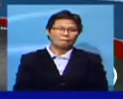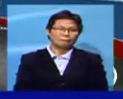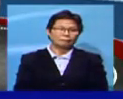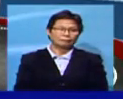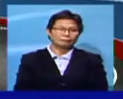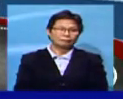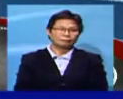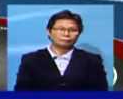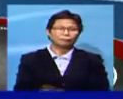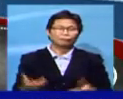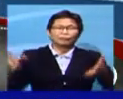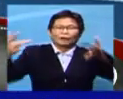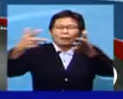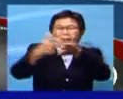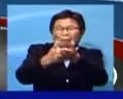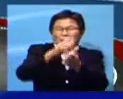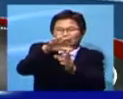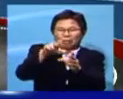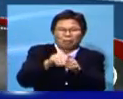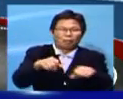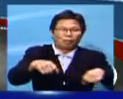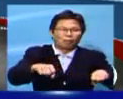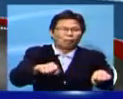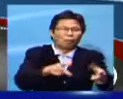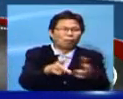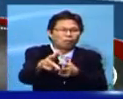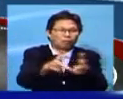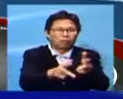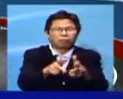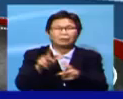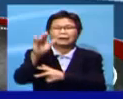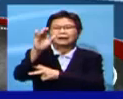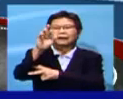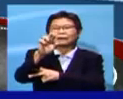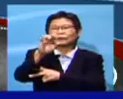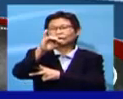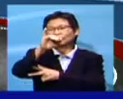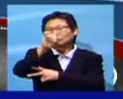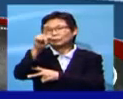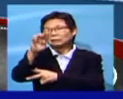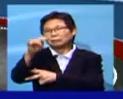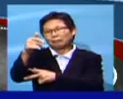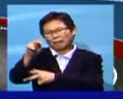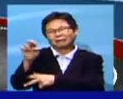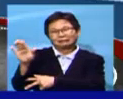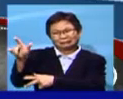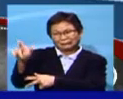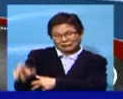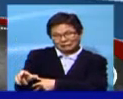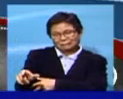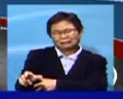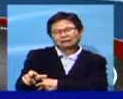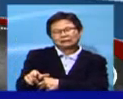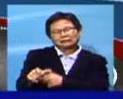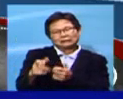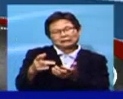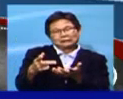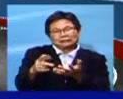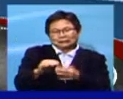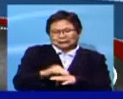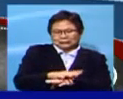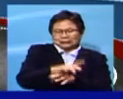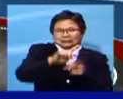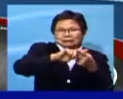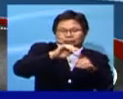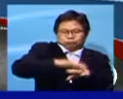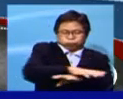2011 insiden membabitkan pelumba kprik allahyarham nuizman Ismail semalam nyata meninggalkan kesan kepada rakan-rakan